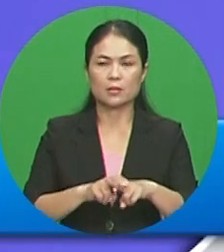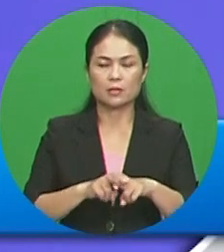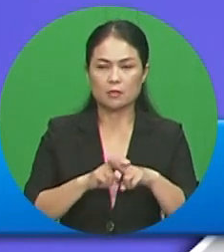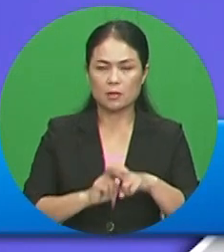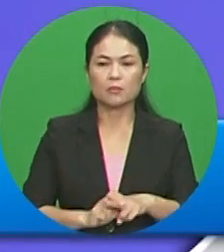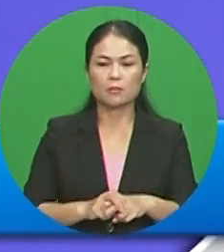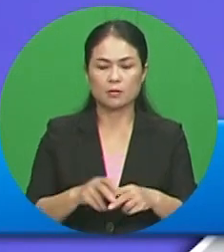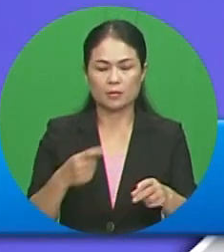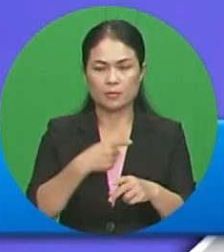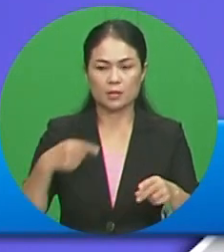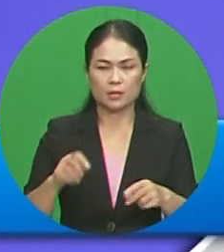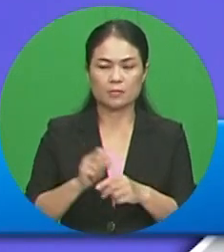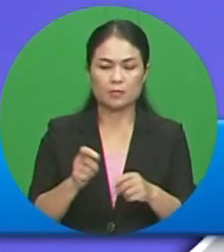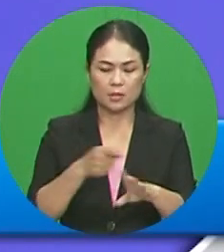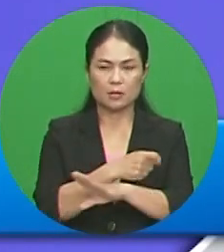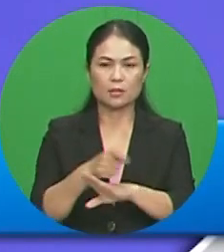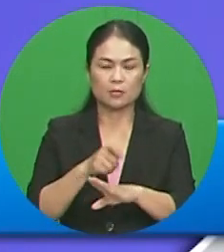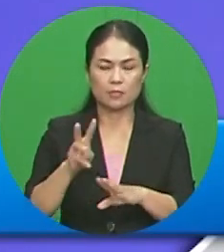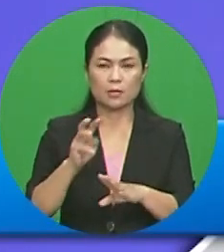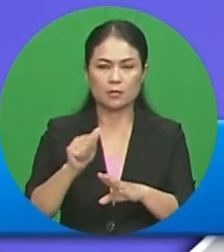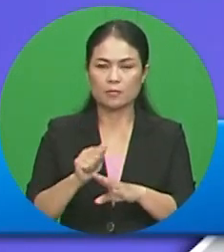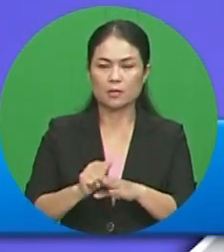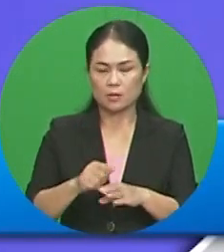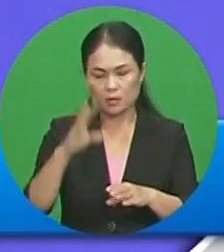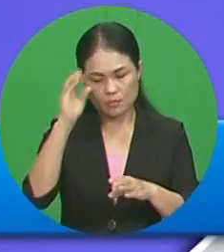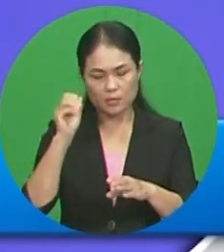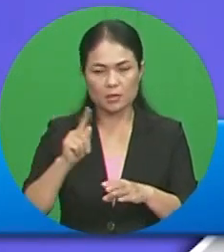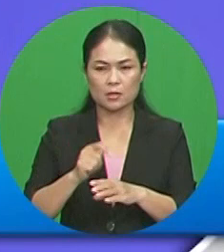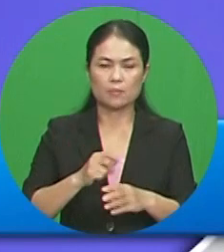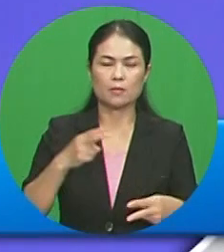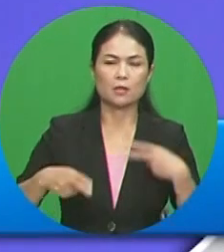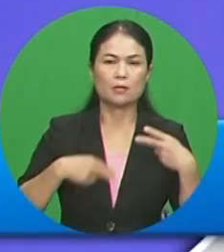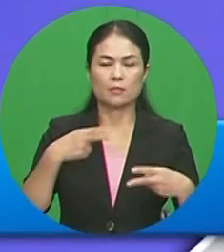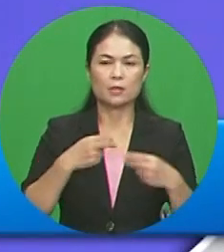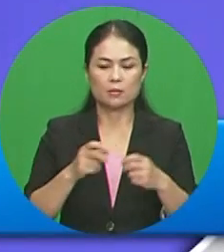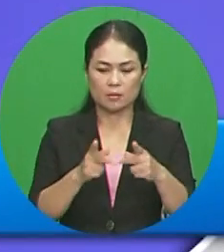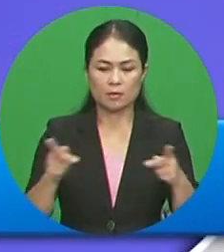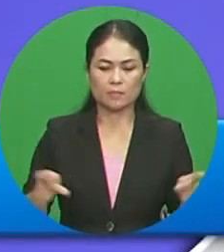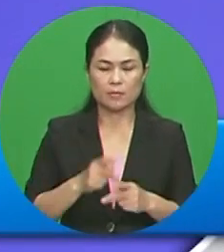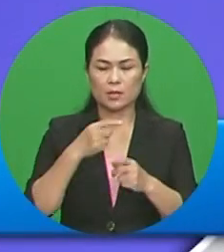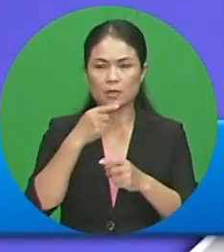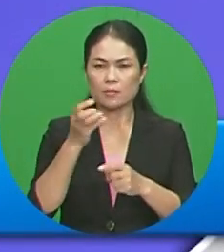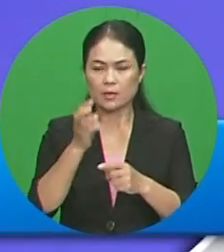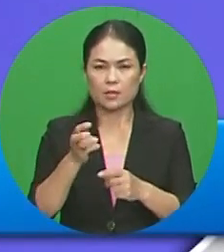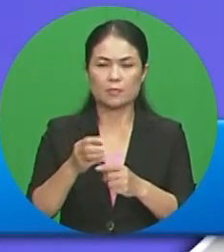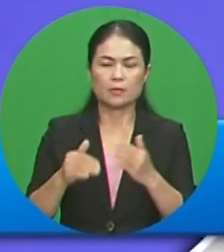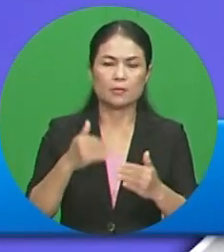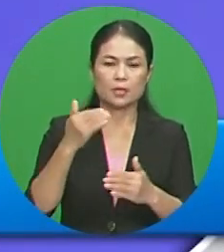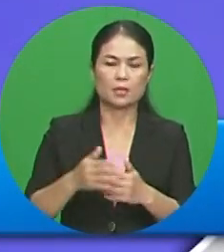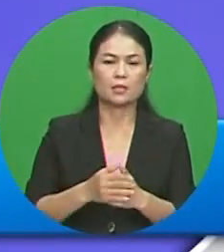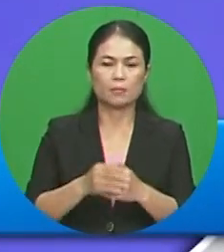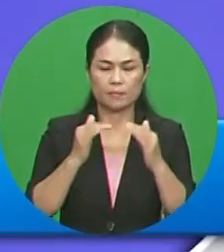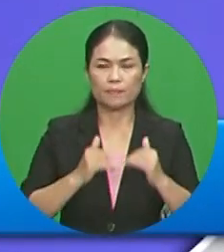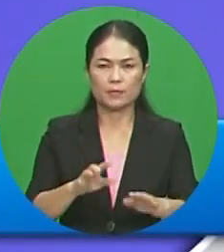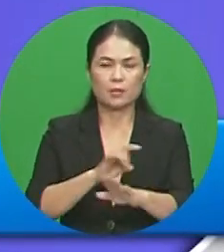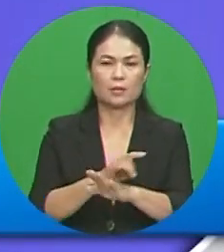bọn nơi rọt Oklahoma. Hai lục trăm hạng đôi chỉ trey o chỉ mùi nâng tham ở bôn nê tì tăng đời miên xâm lĩnh tích tu chương bồn. Sở bê